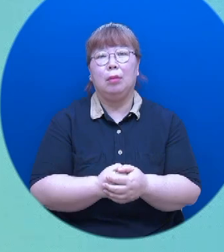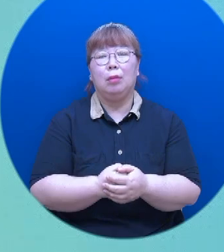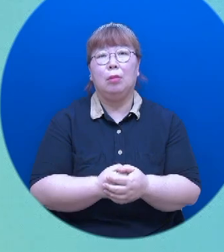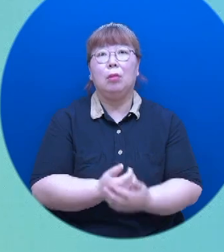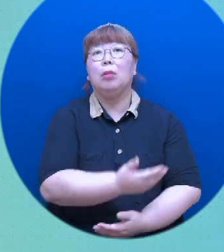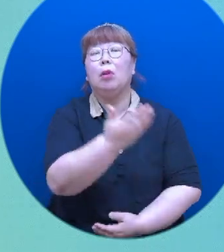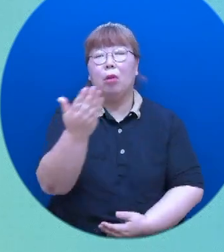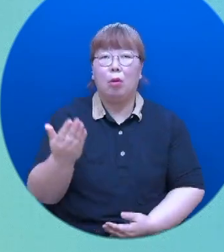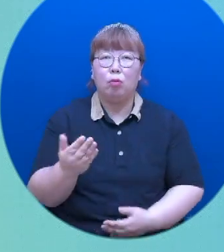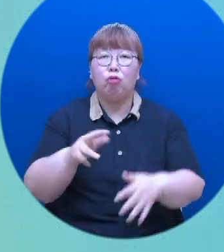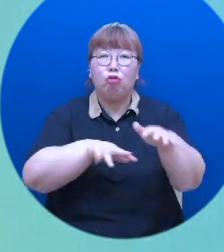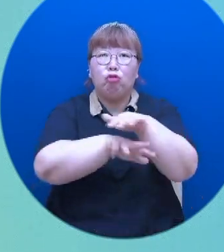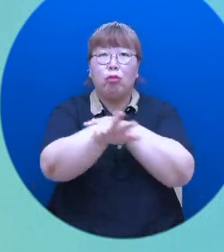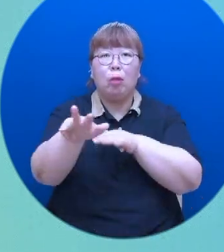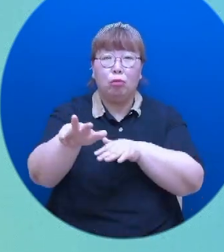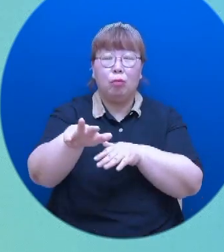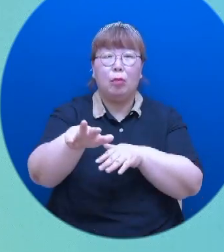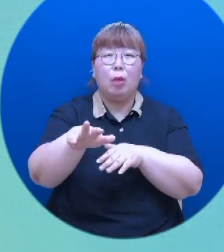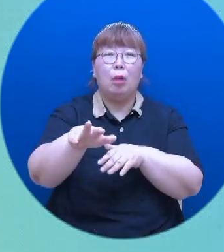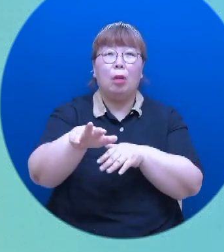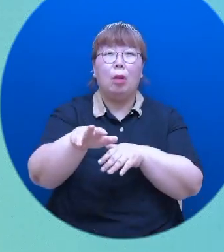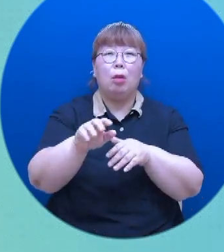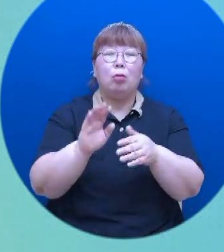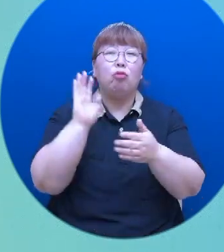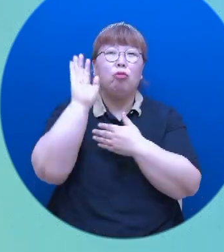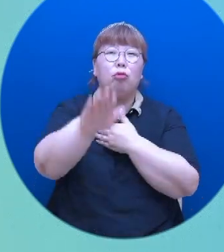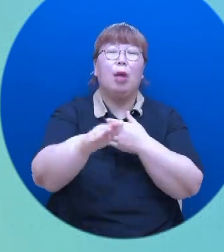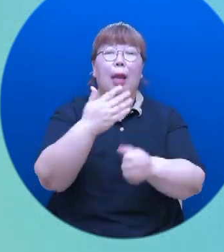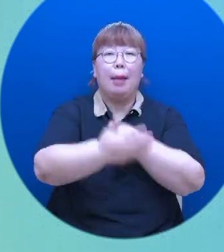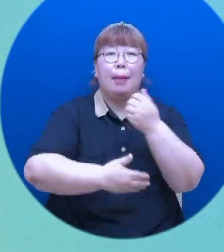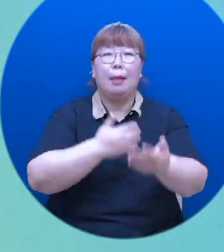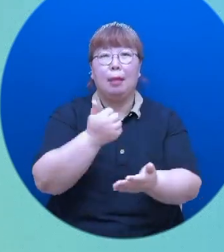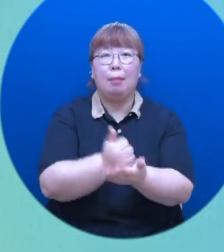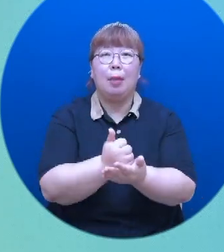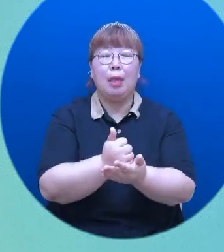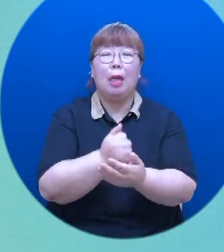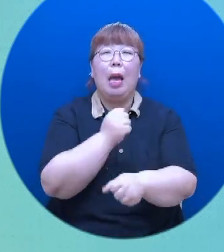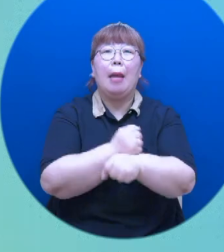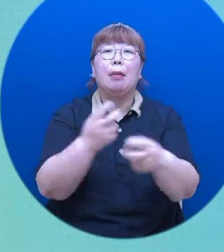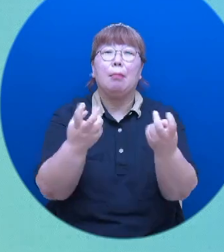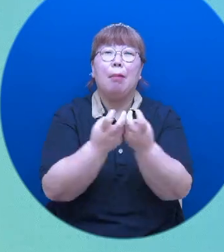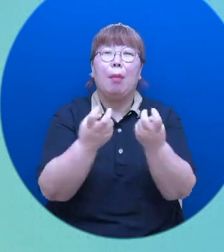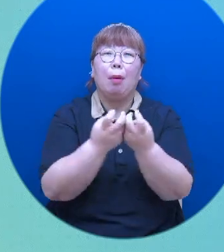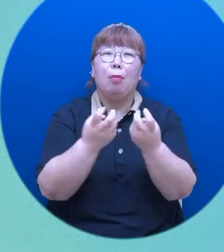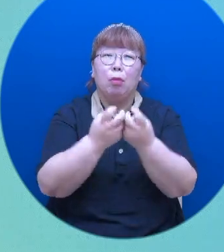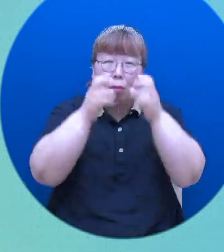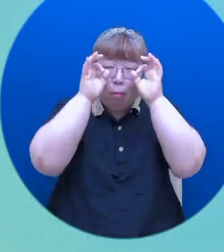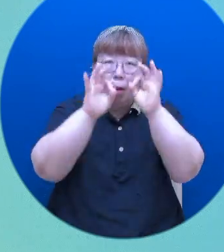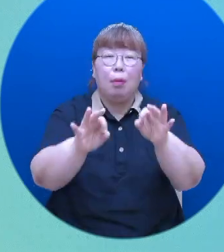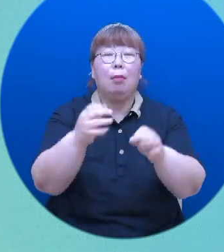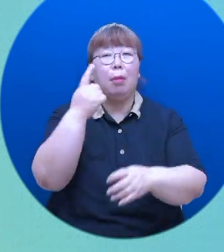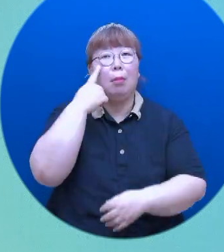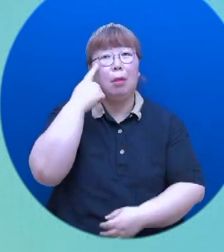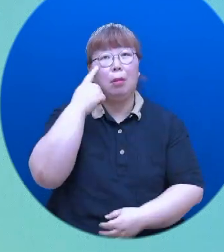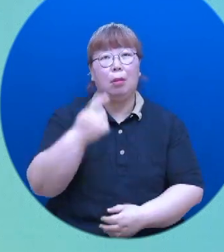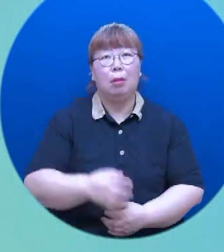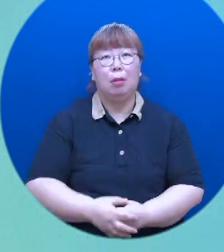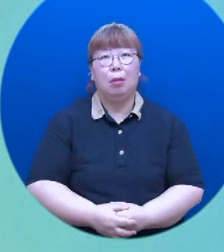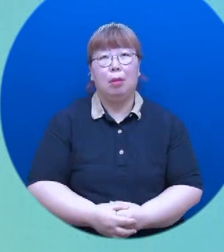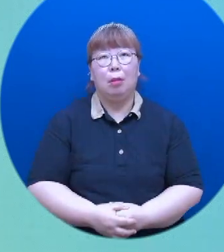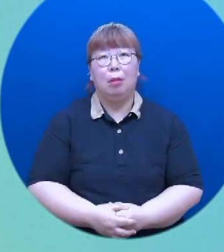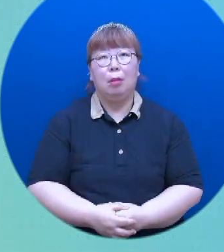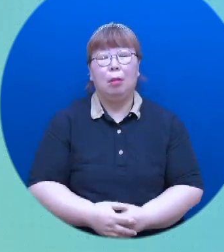여러분, 출애굽을 하고 나서 하나님께서 하나님이 하는 방법들을 가만히 보세요.